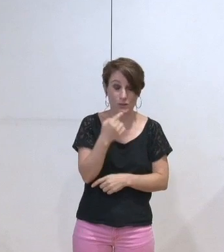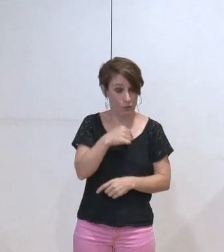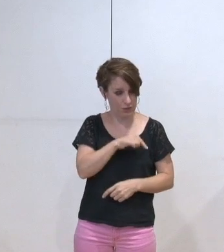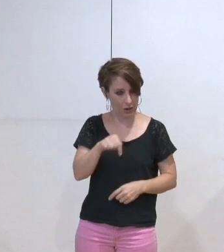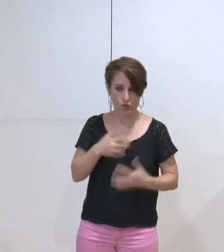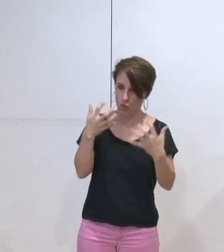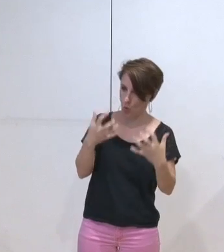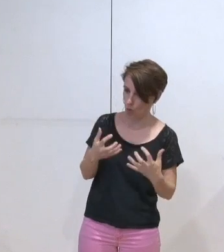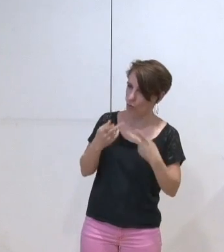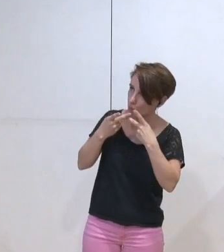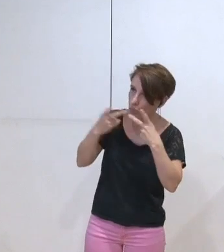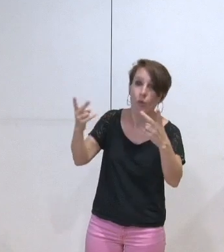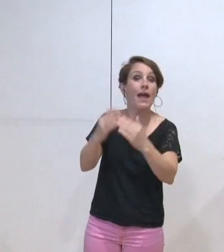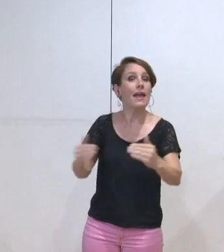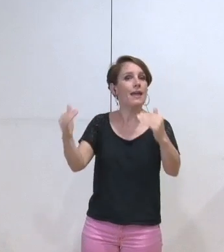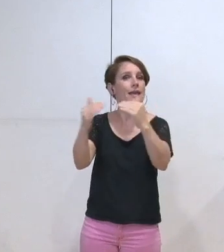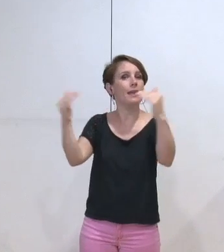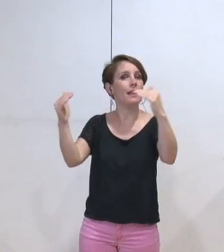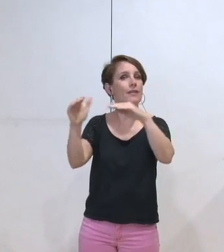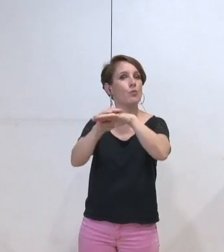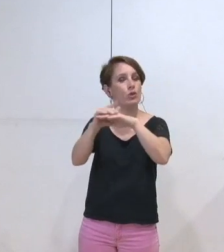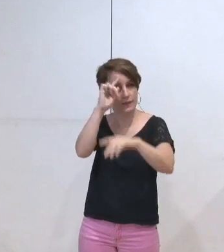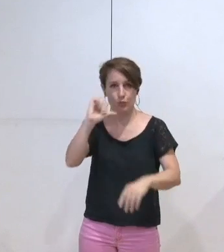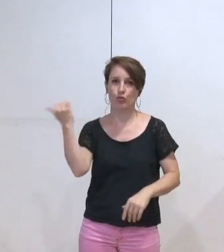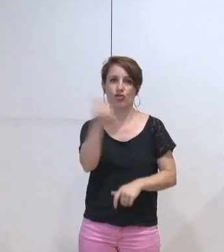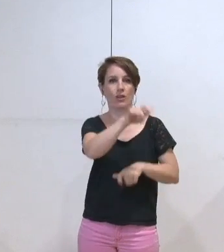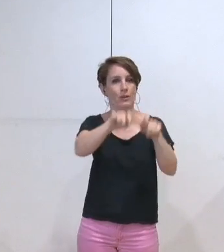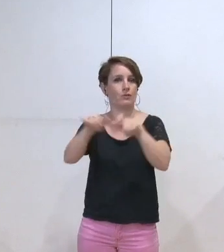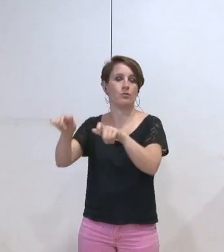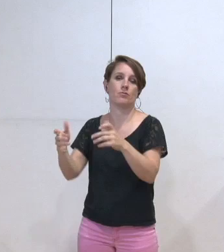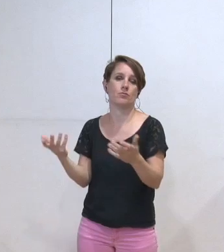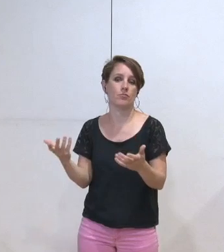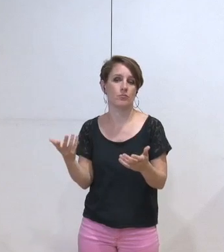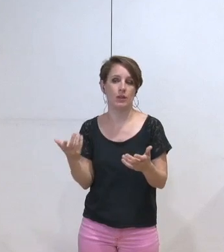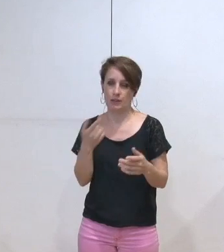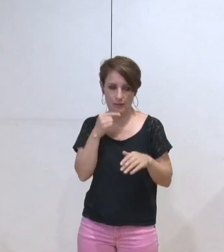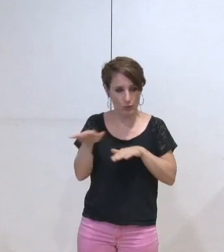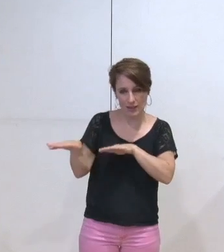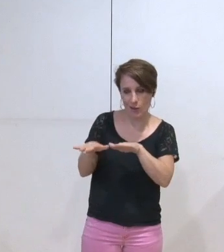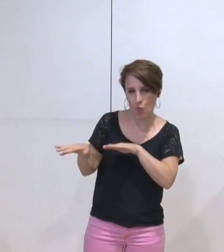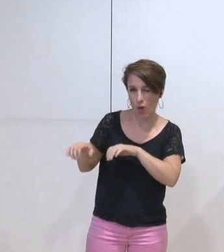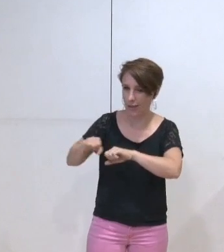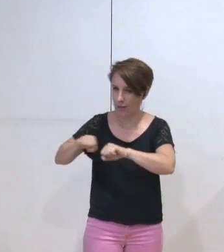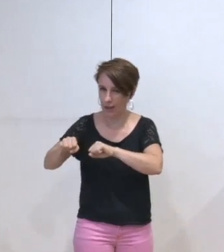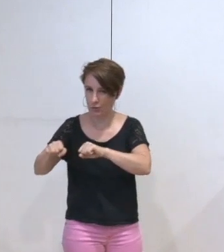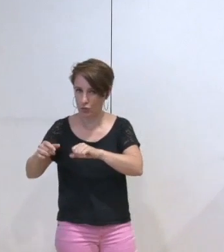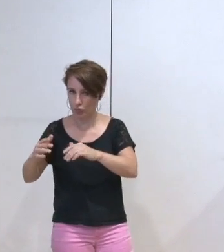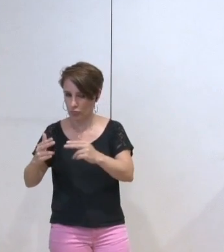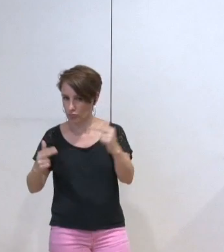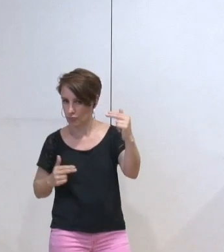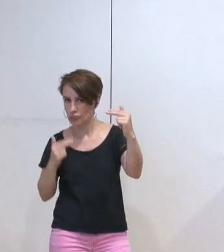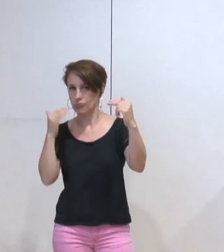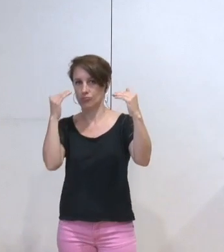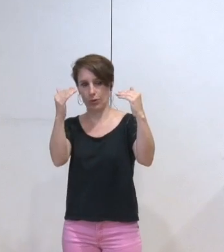politique entre les personnes notre action est de faire en sorte de mettre en œuvre les moyens d'agir pour rendre ces droits effectifs pour chaque